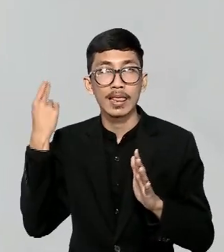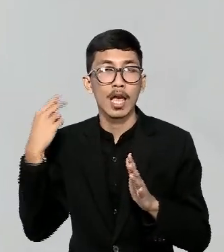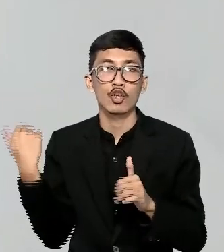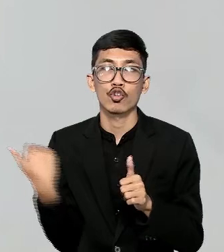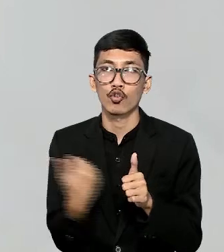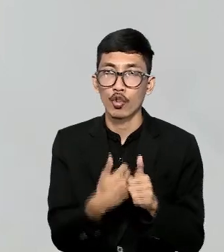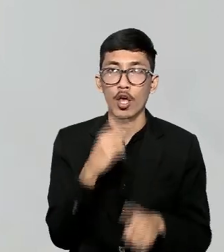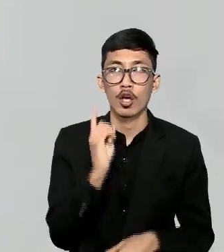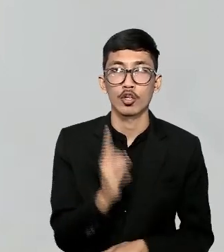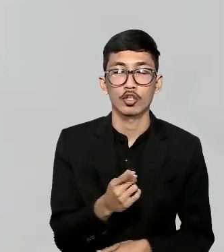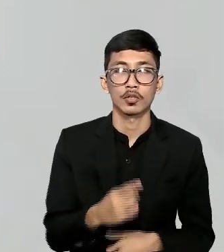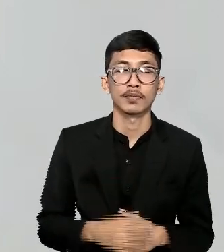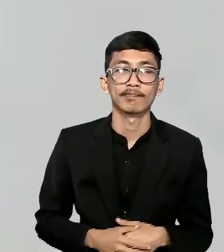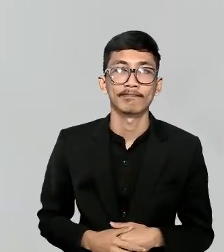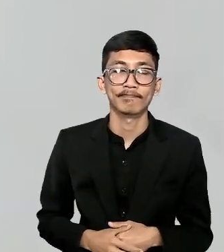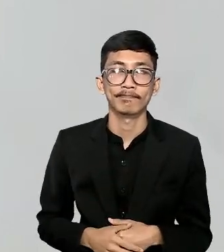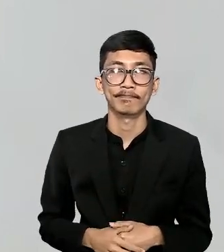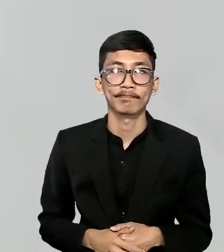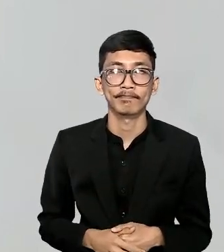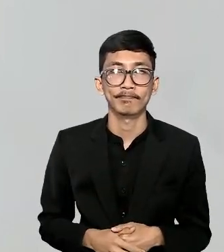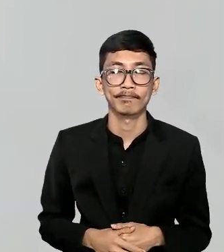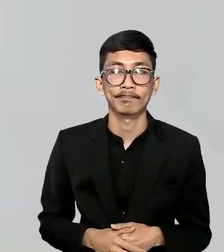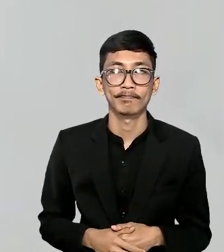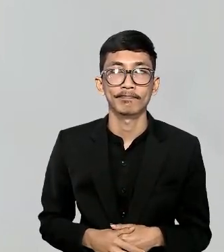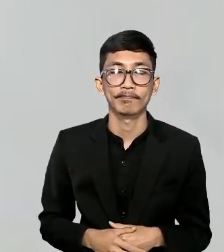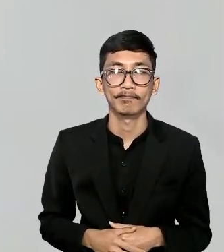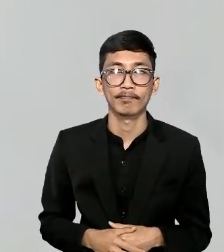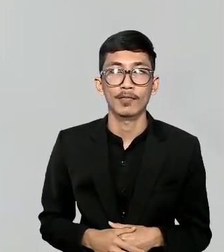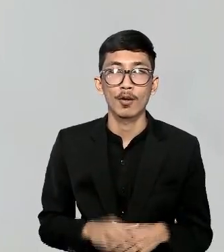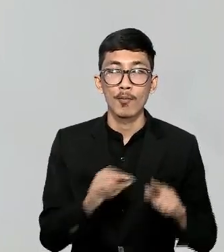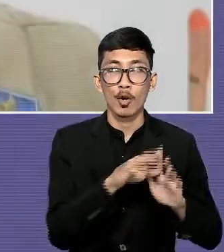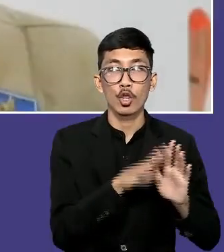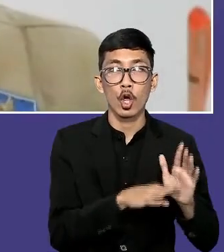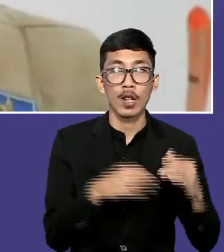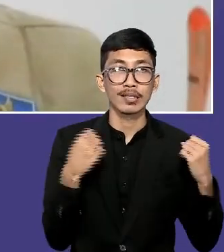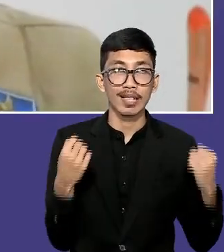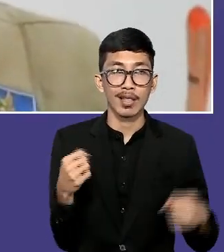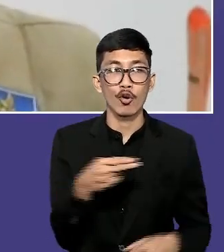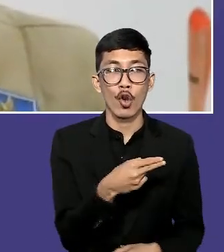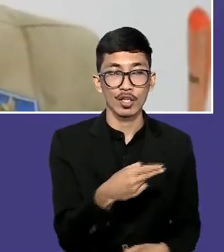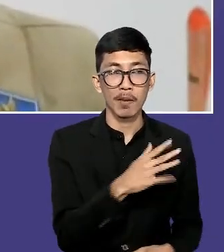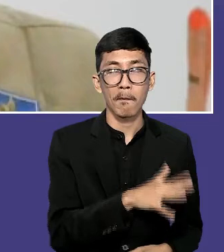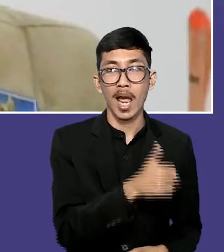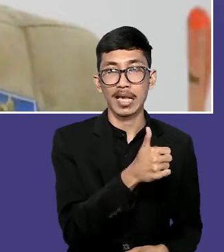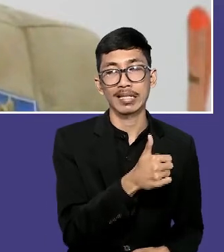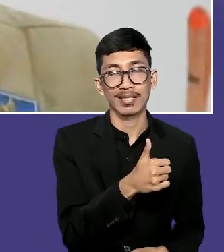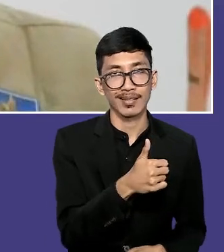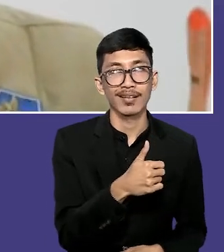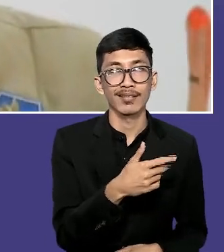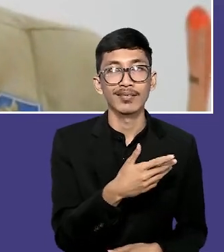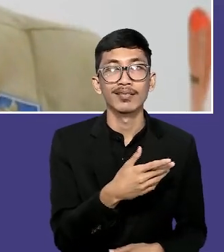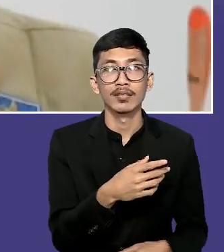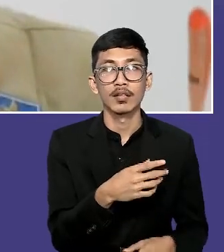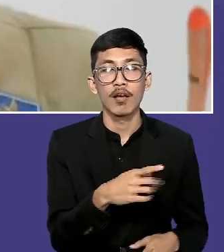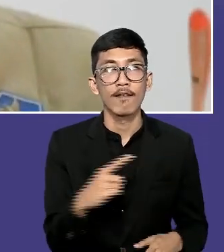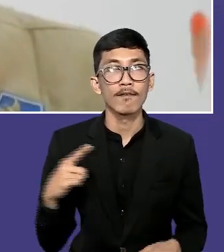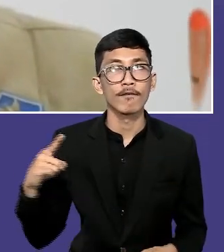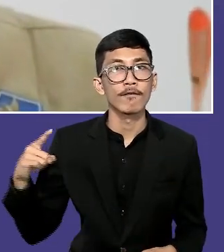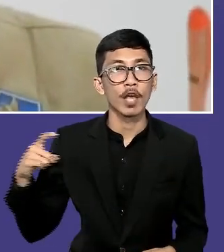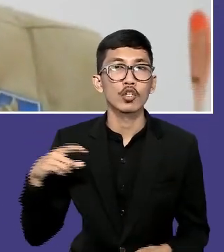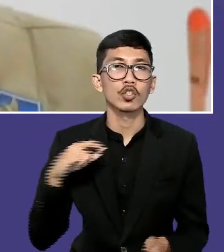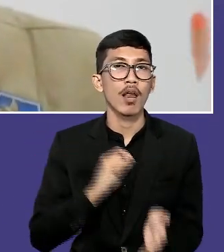patuhi pada sih Walaupun memang secara perlahan portal kesehatan di Indonesia lebih baik tapi kemudian dengan adanya varian